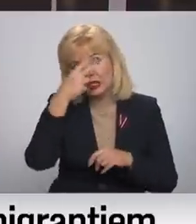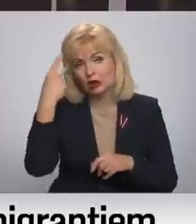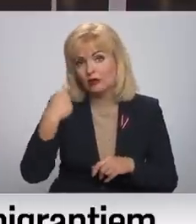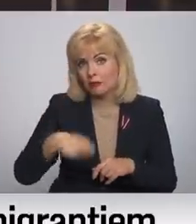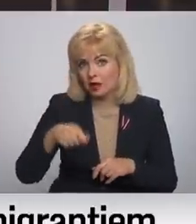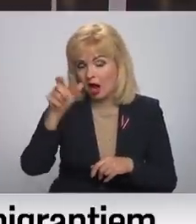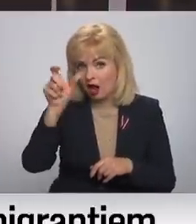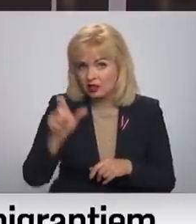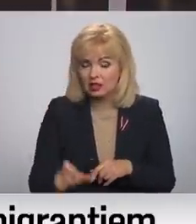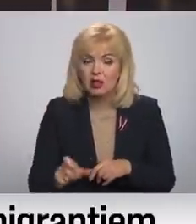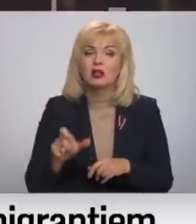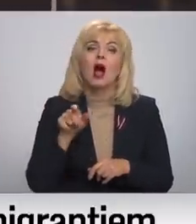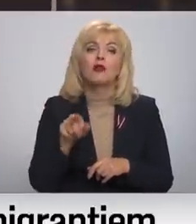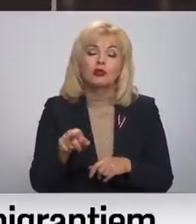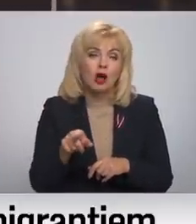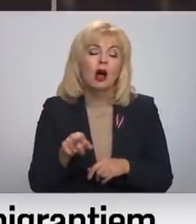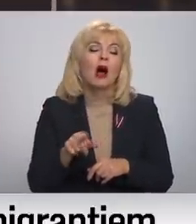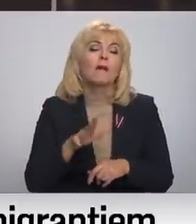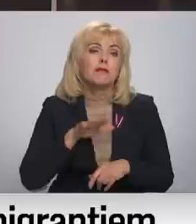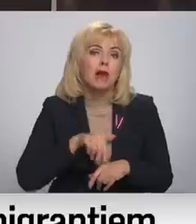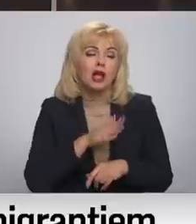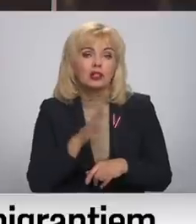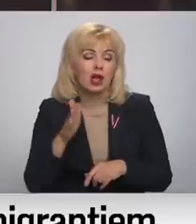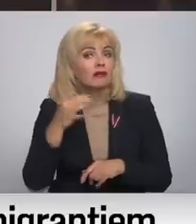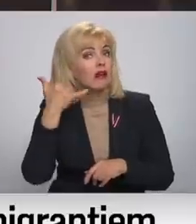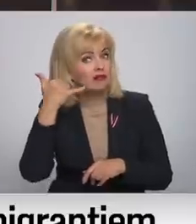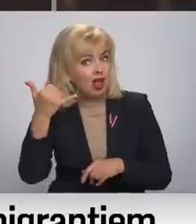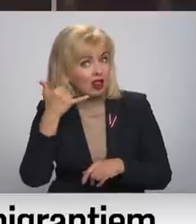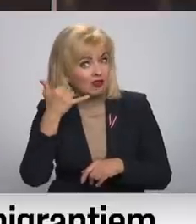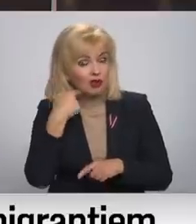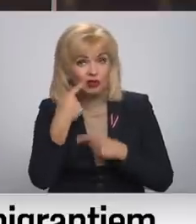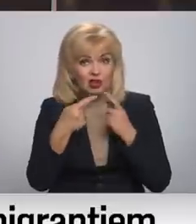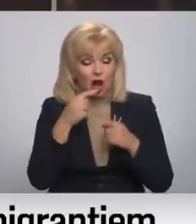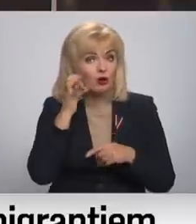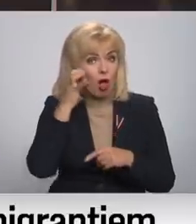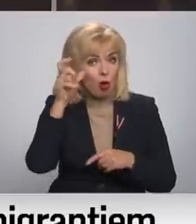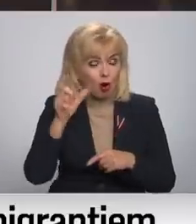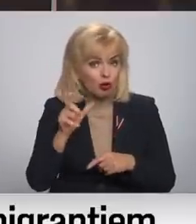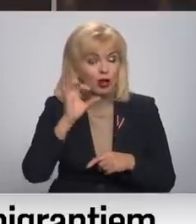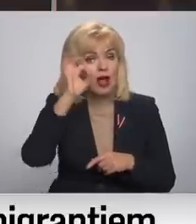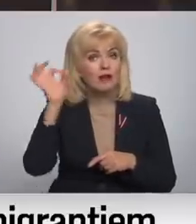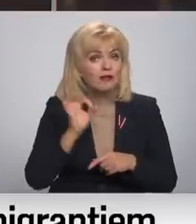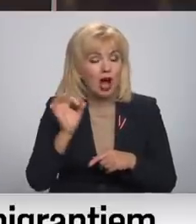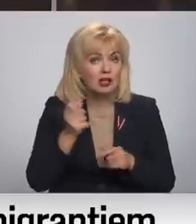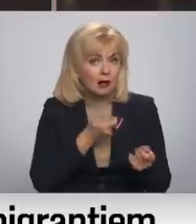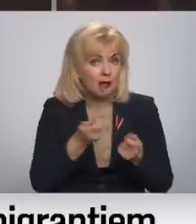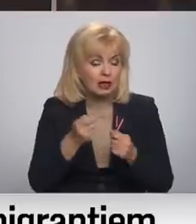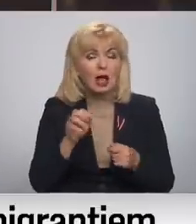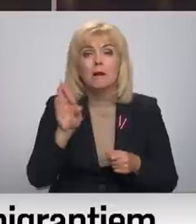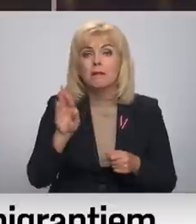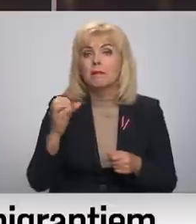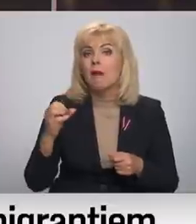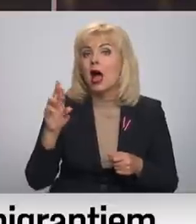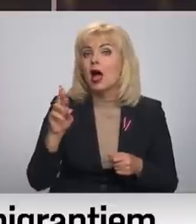prezidents Gitanas Nausēda. Tas dien pēc tam, kad telefonu saruna ar Lukašenko bija Vācijas kanclerei Angelai